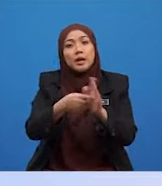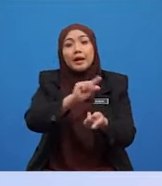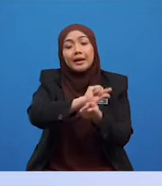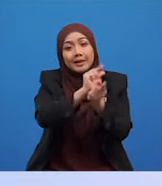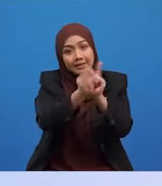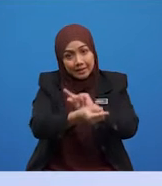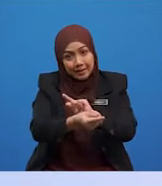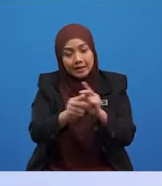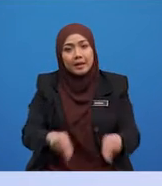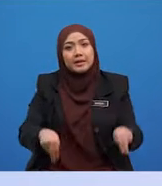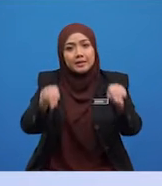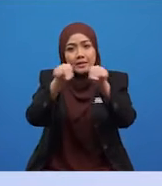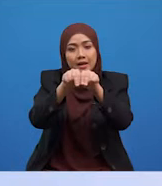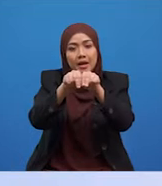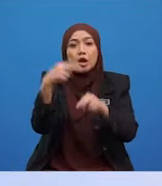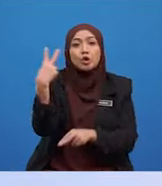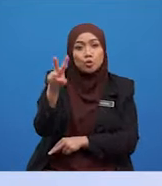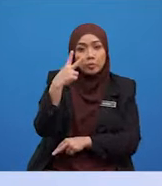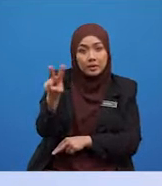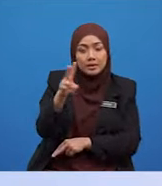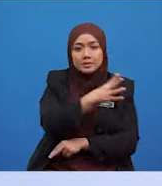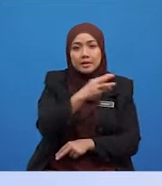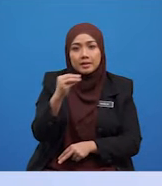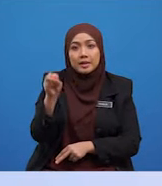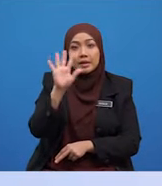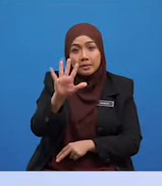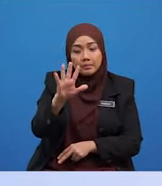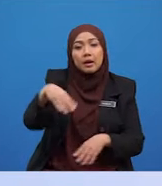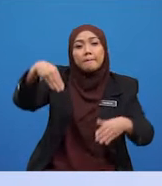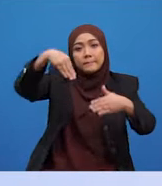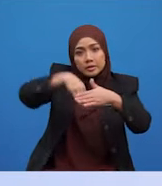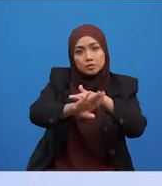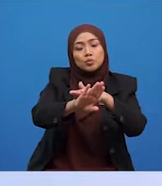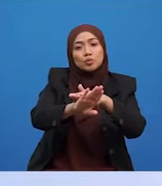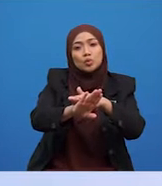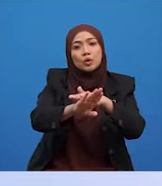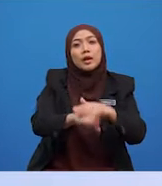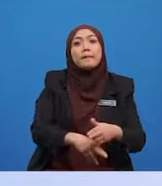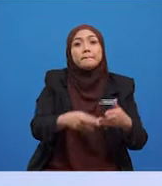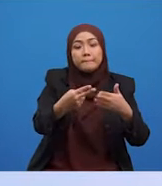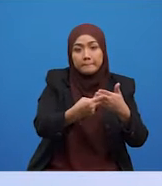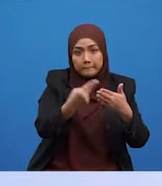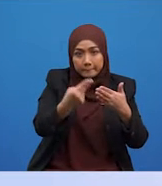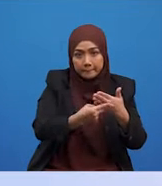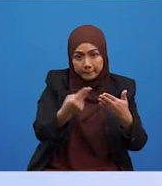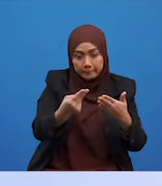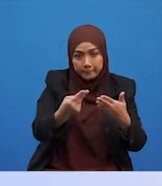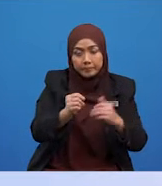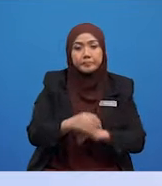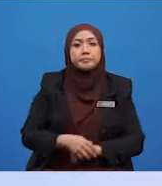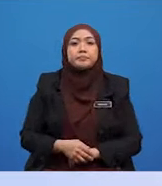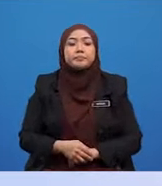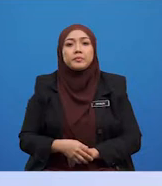gantikan nilai 12 dan 5 ke dalam formula. Perhatikan pada